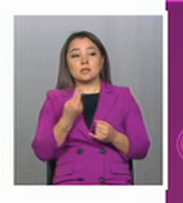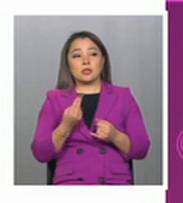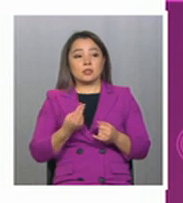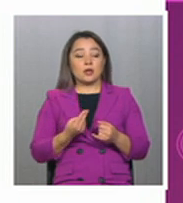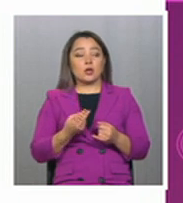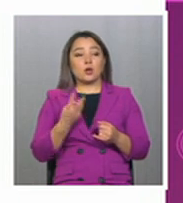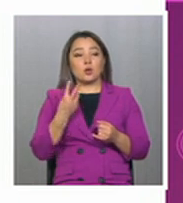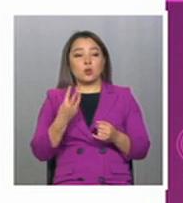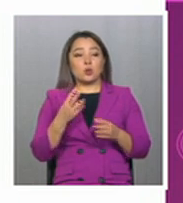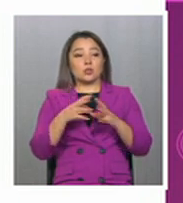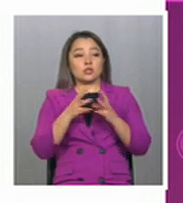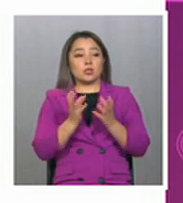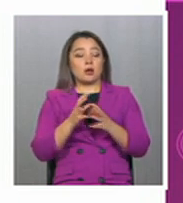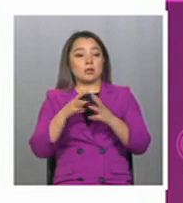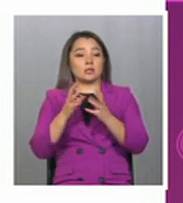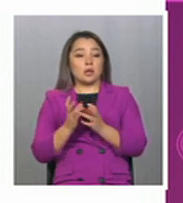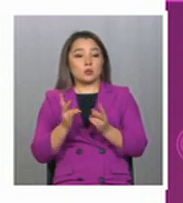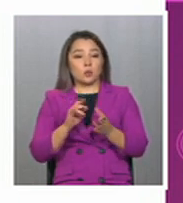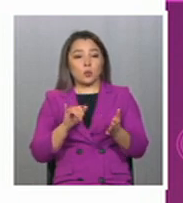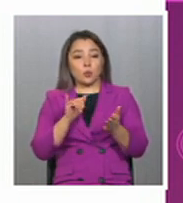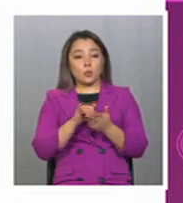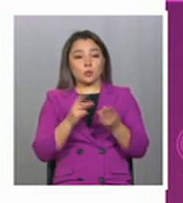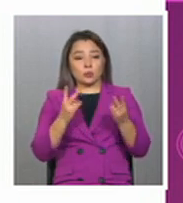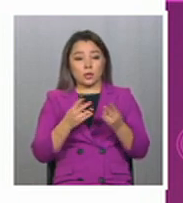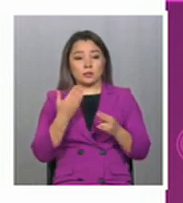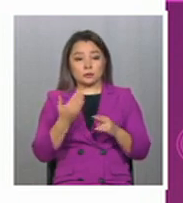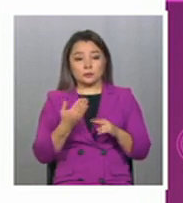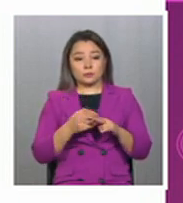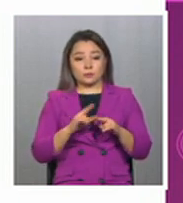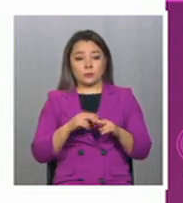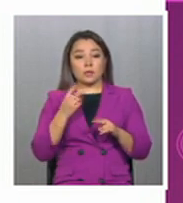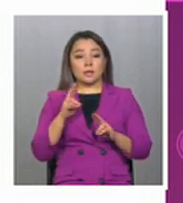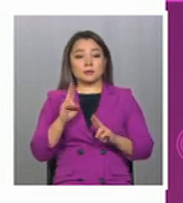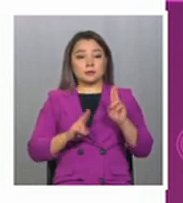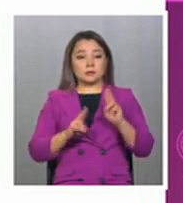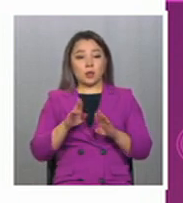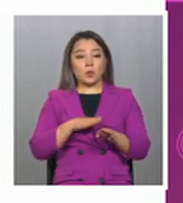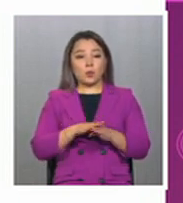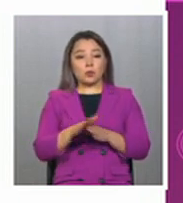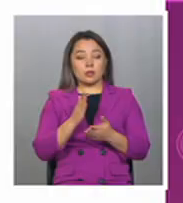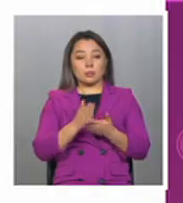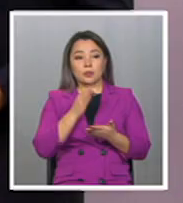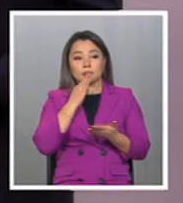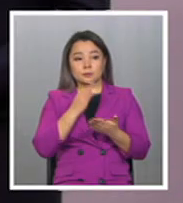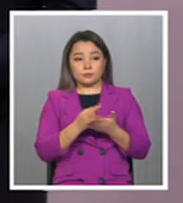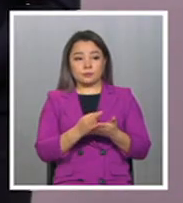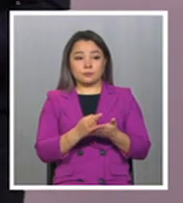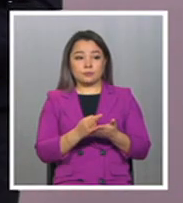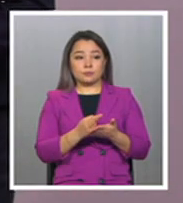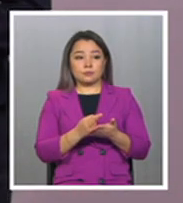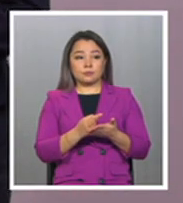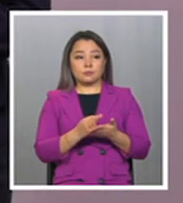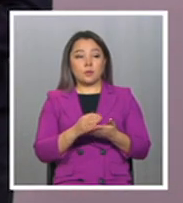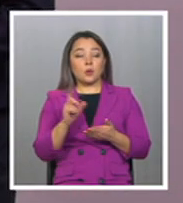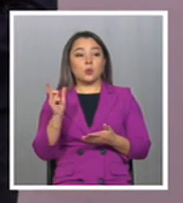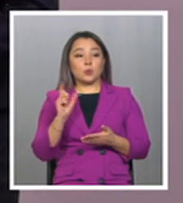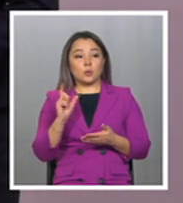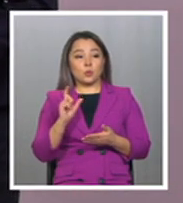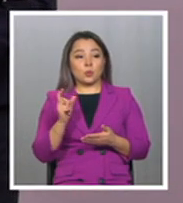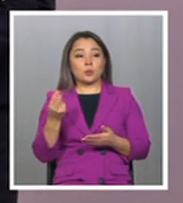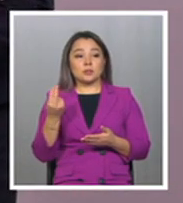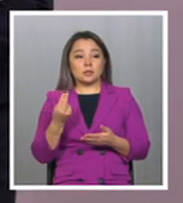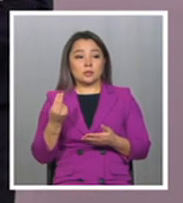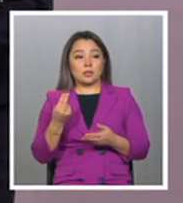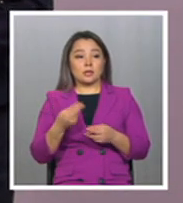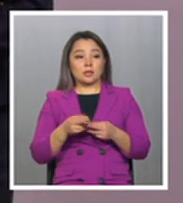шарды қоюы керек. Ол мұны неше тәсілмен орындай алады. Көк түсті шарды